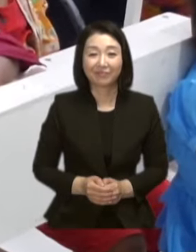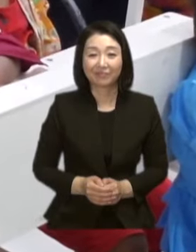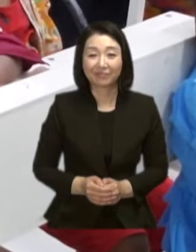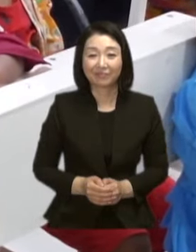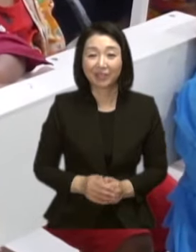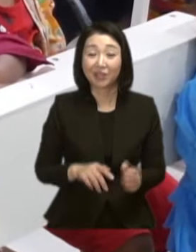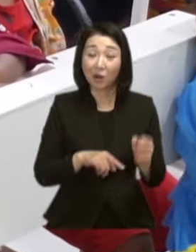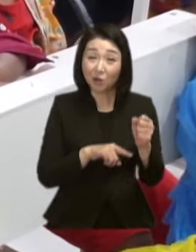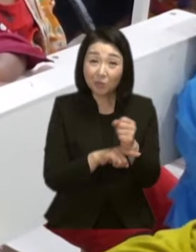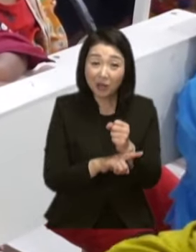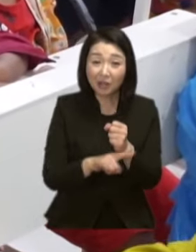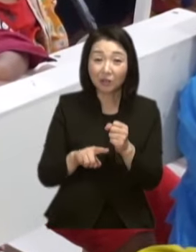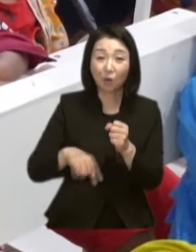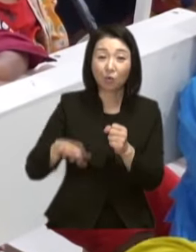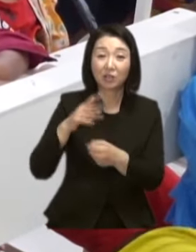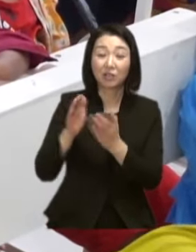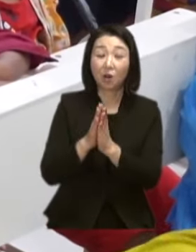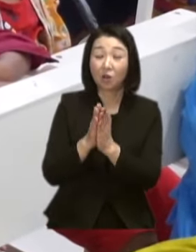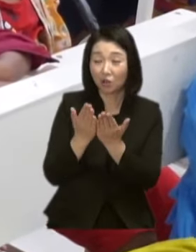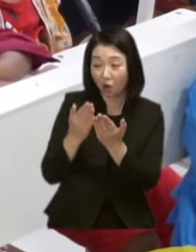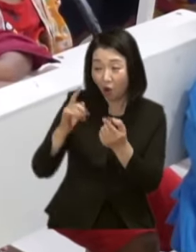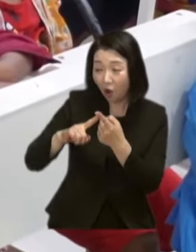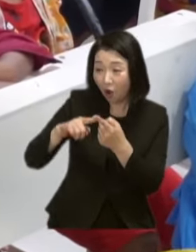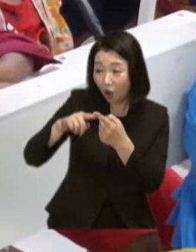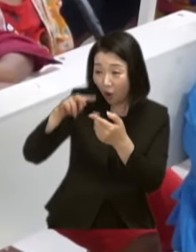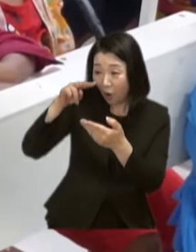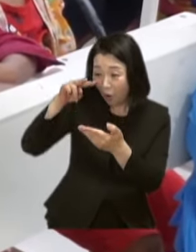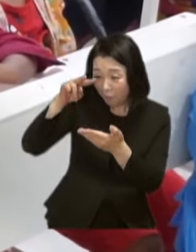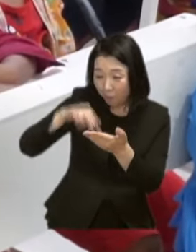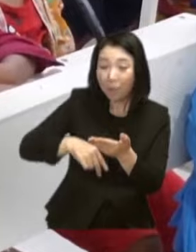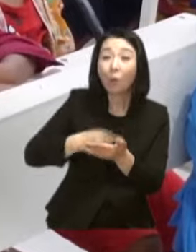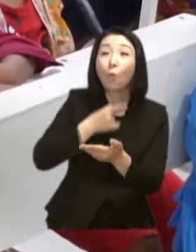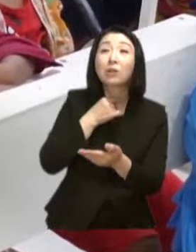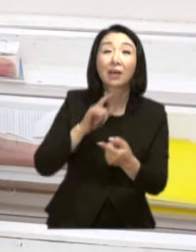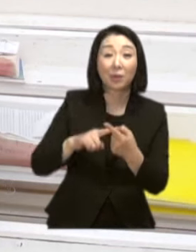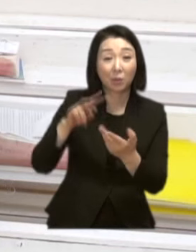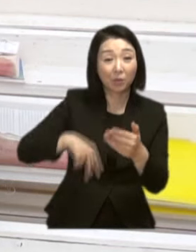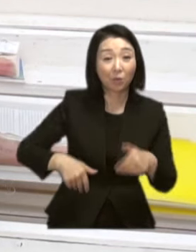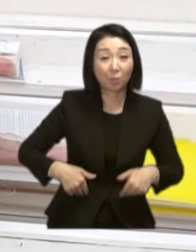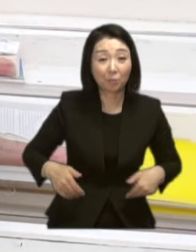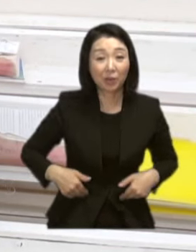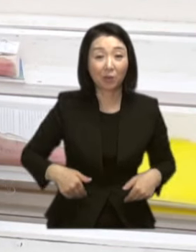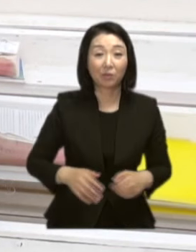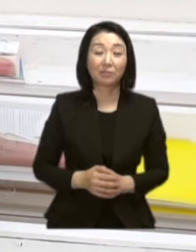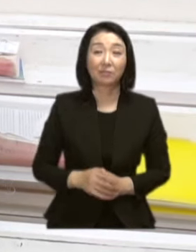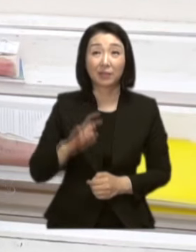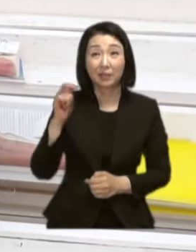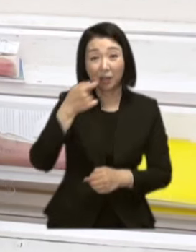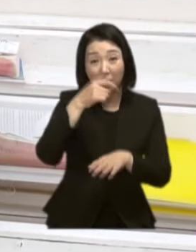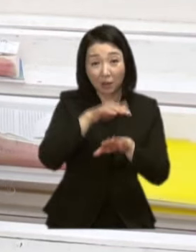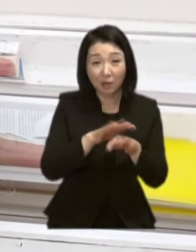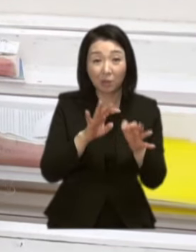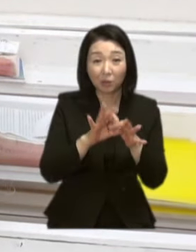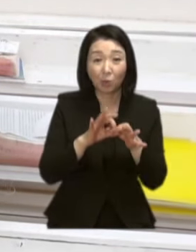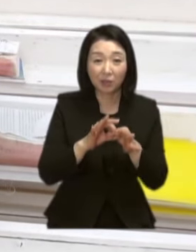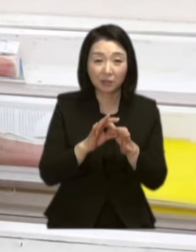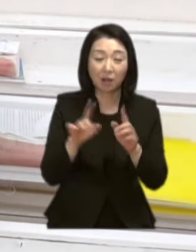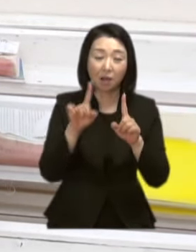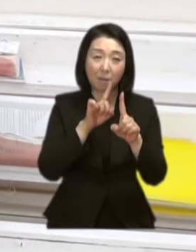우리는 성경을 바라보고 읽어야 돼. 이렇게 새벽 예배를 통해서 더할진 교육을 반복해서